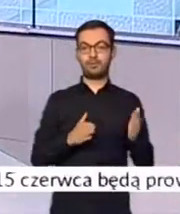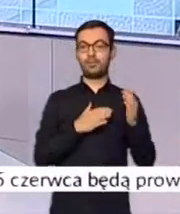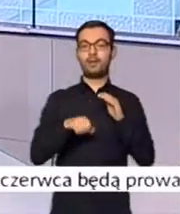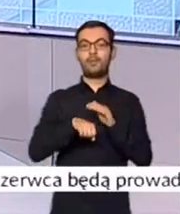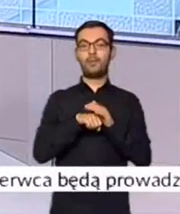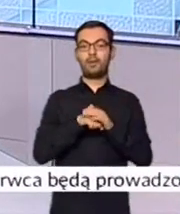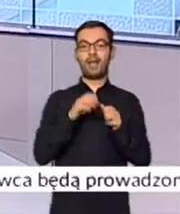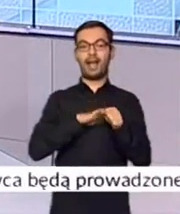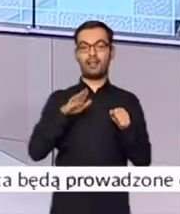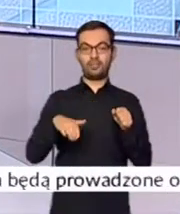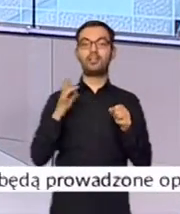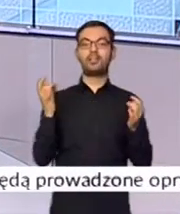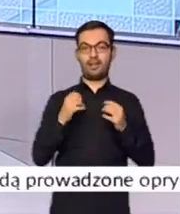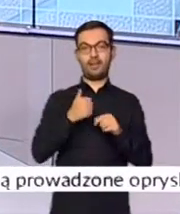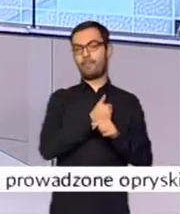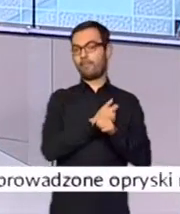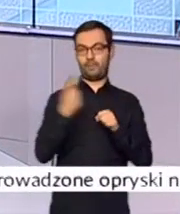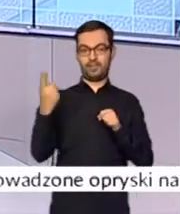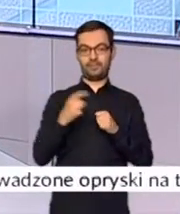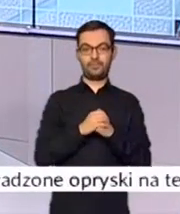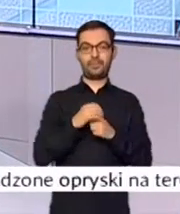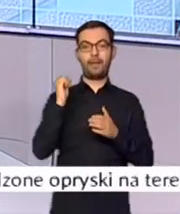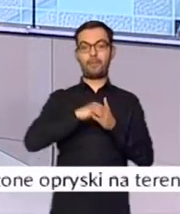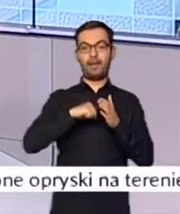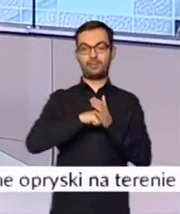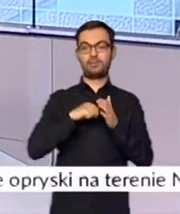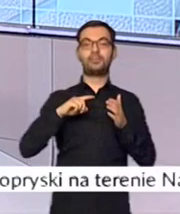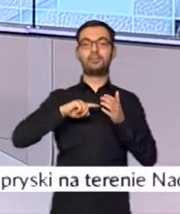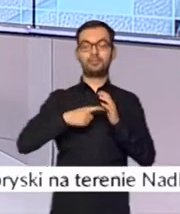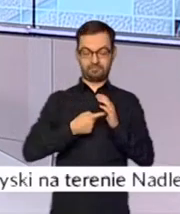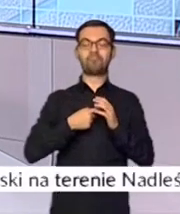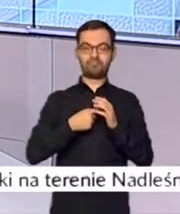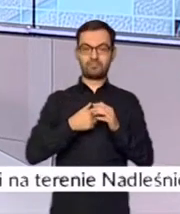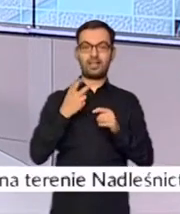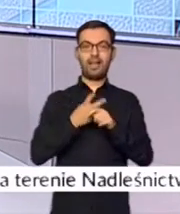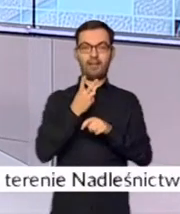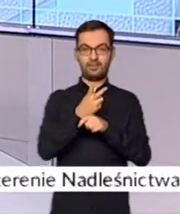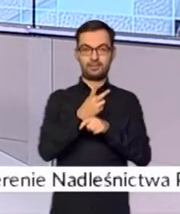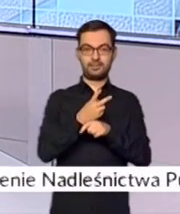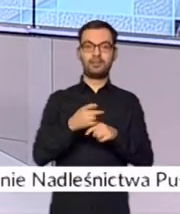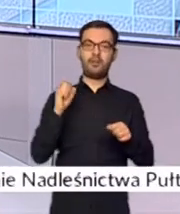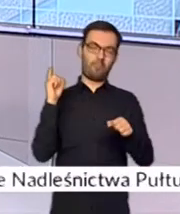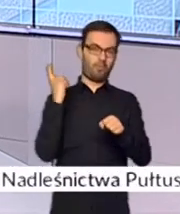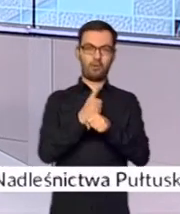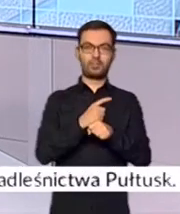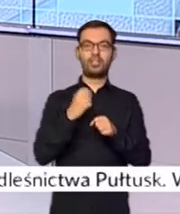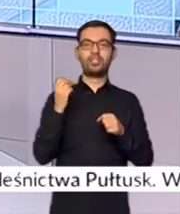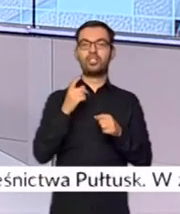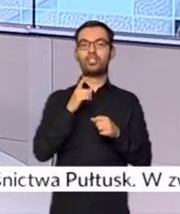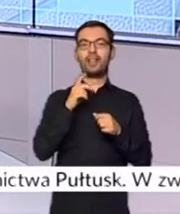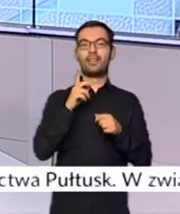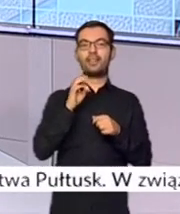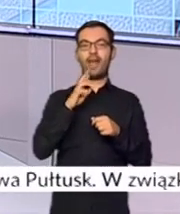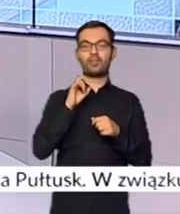Piłkarze Radomiaka zagrają w pierwszej lidze. Mazowszanie przypieczętowali awans na kolejkę przed końcem rozgrywek, gromiąc u siebie Siarkę Tarnobrzeg